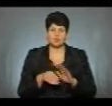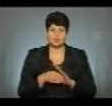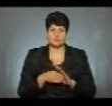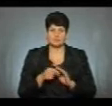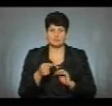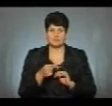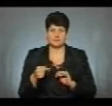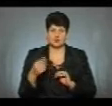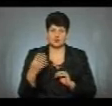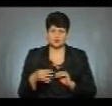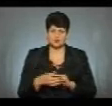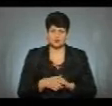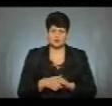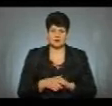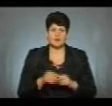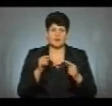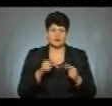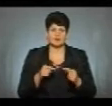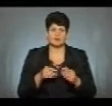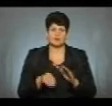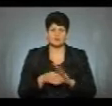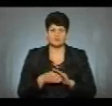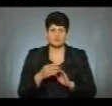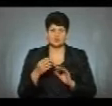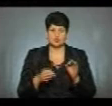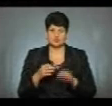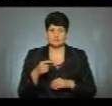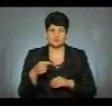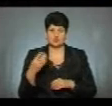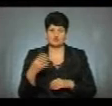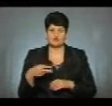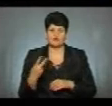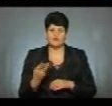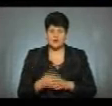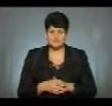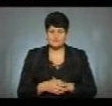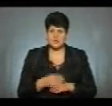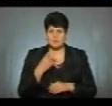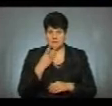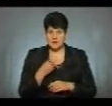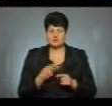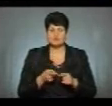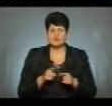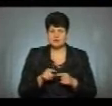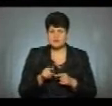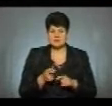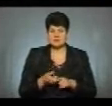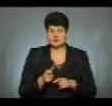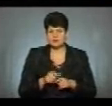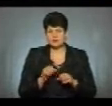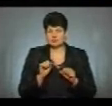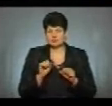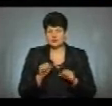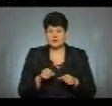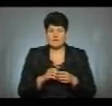корупції – мінус 40, Антикорупційний суд – мінус 42. Тобто бачимо, що взагалі це дуже можливо, на мою